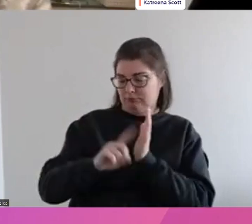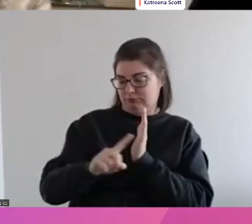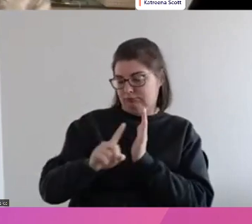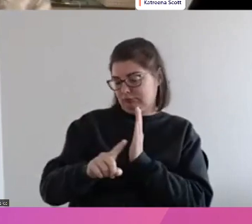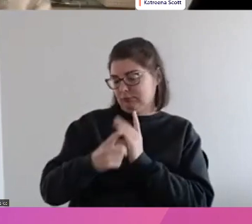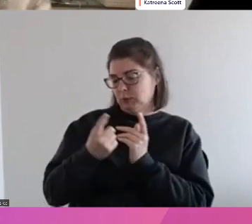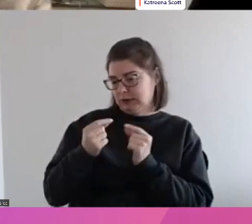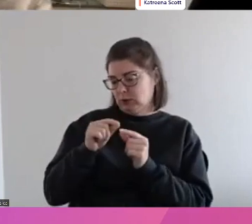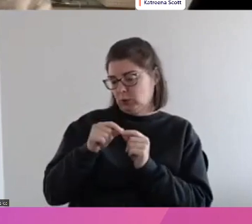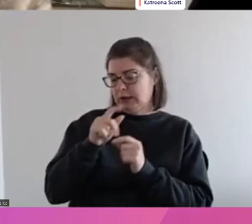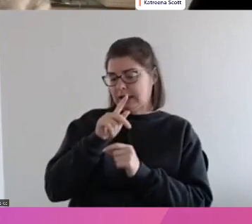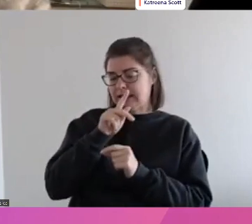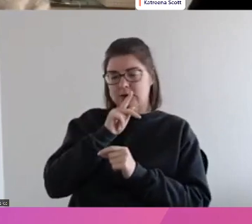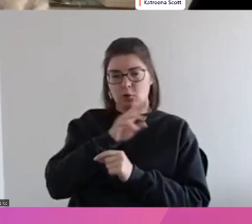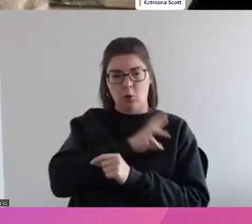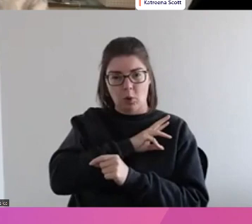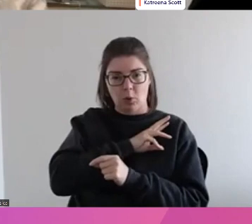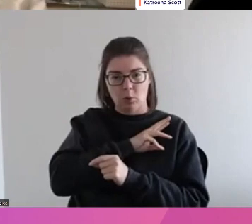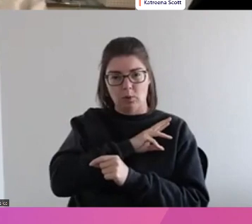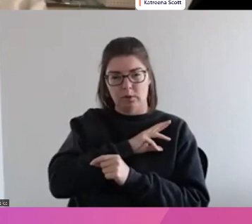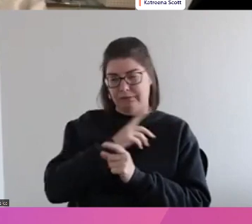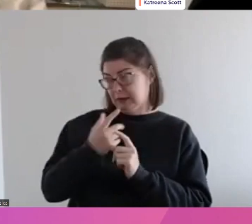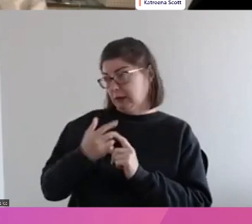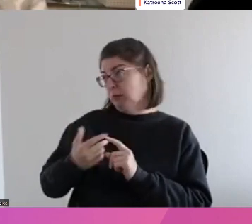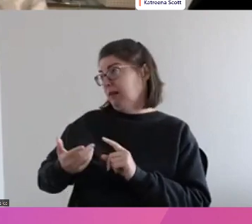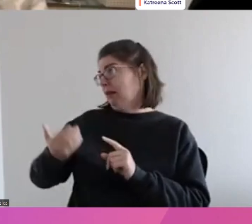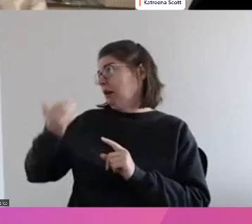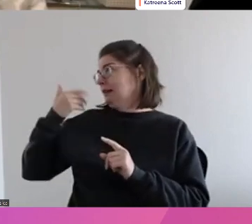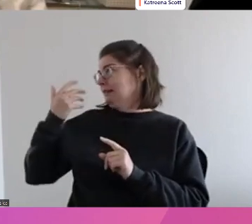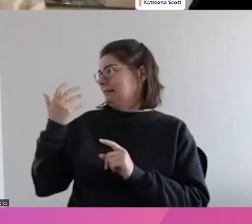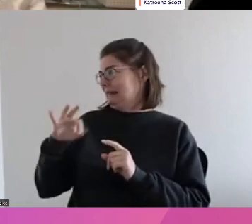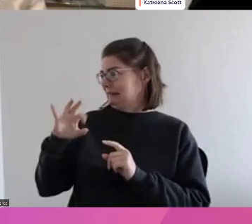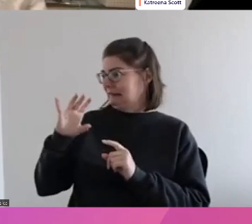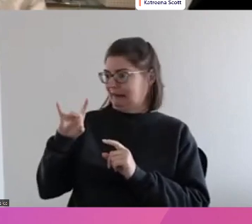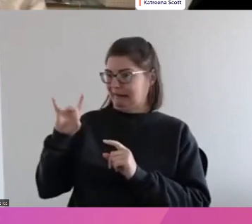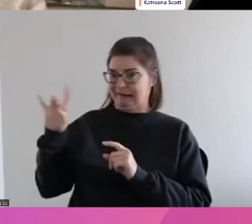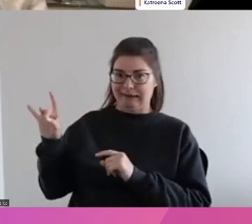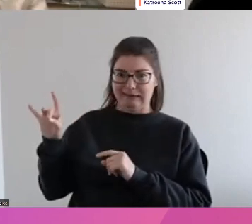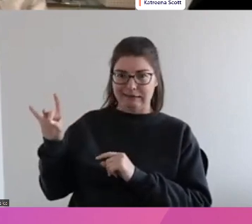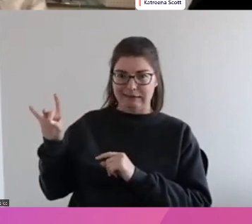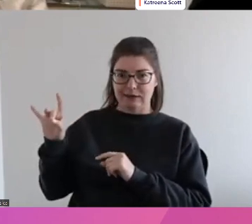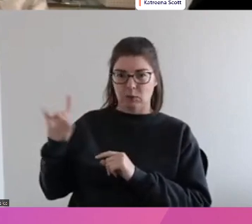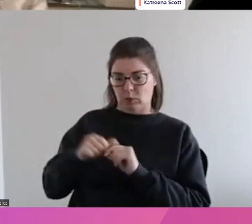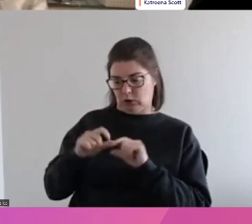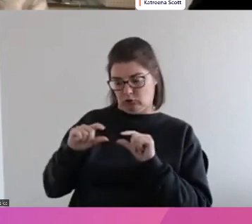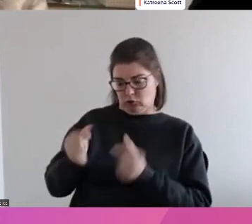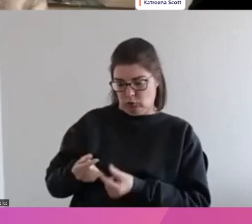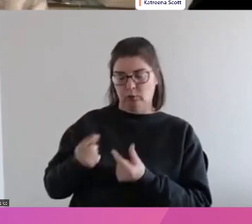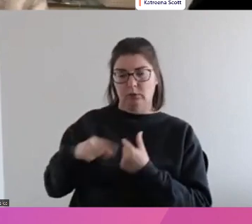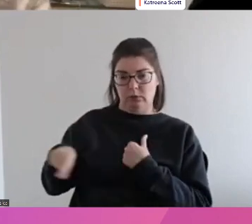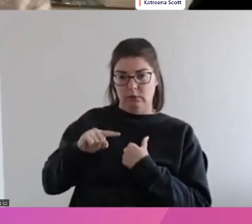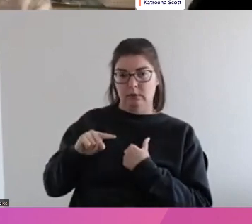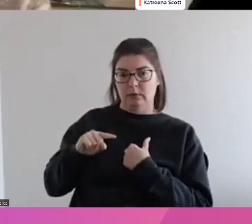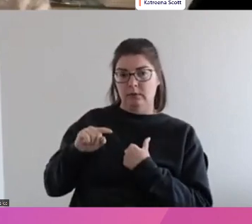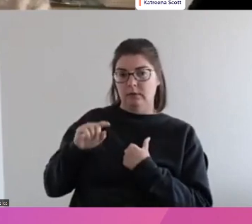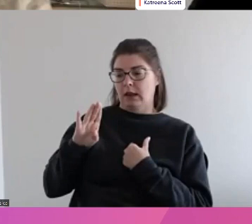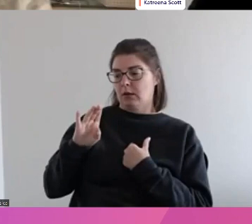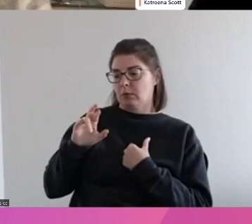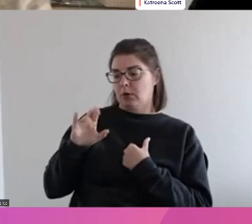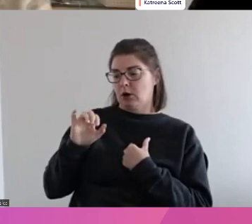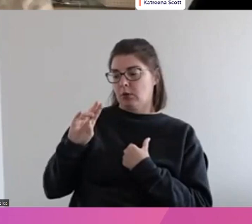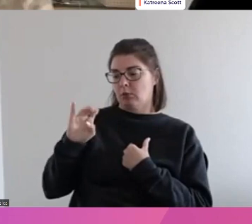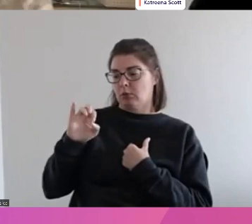savais pas exactement pourquoi j'ai mis ça. C'était une étude qu'on a menée à Kitchener-Waterloo en 88